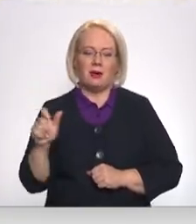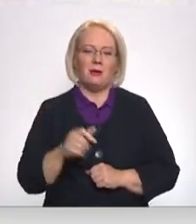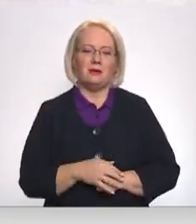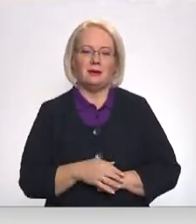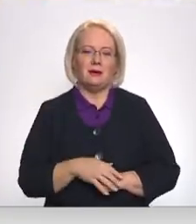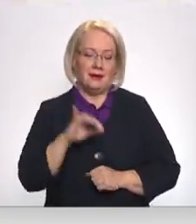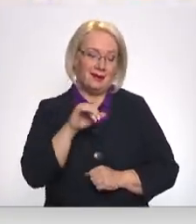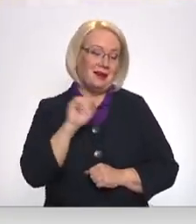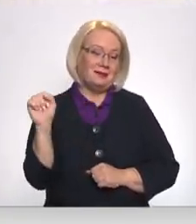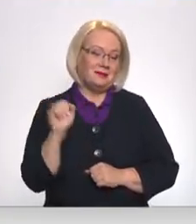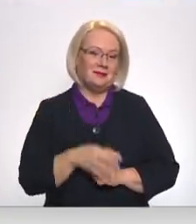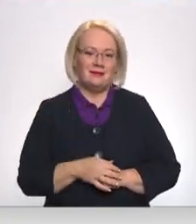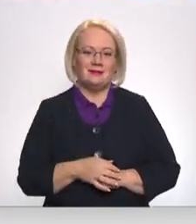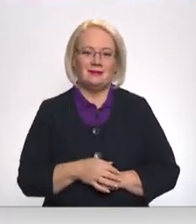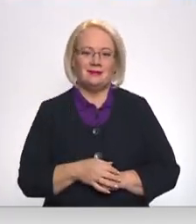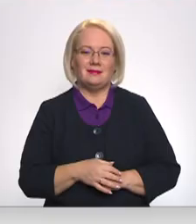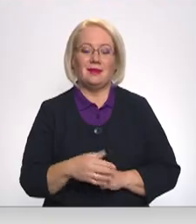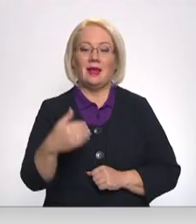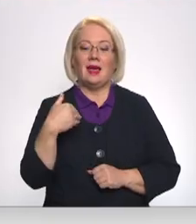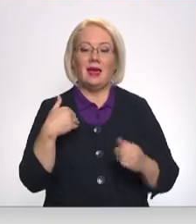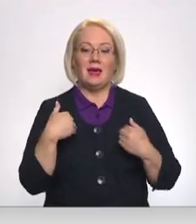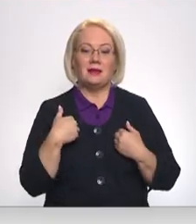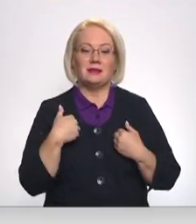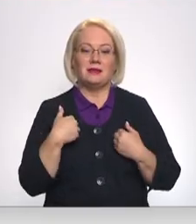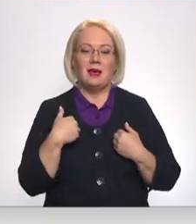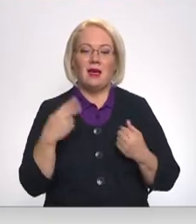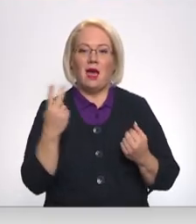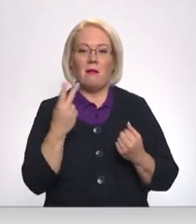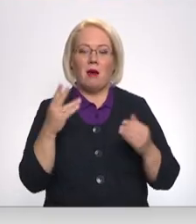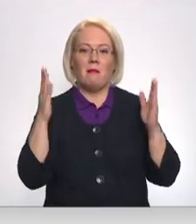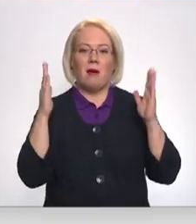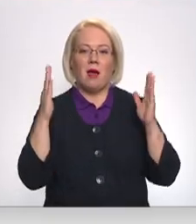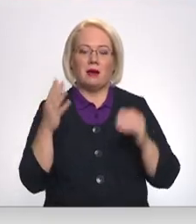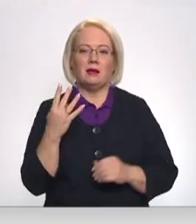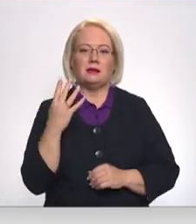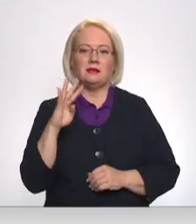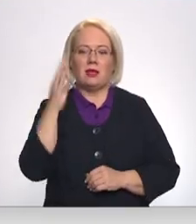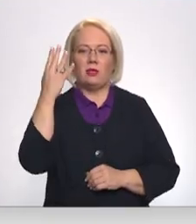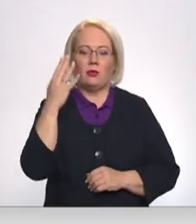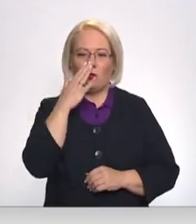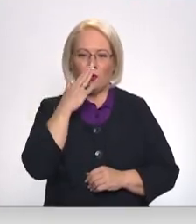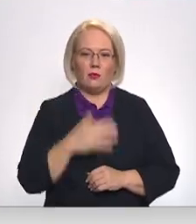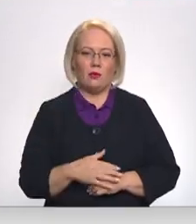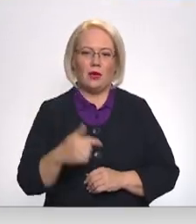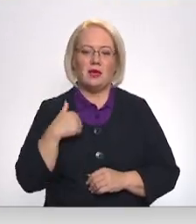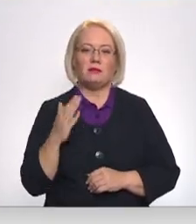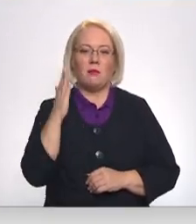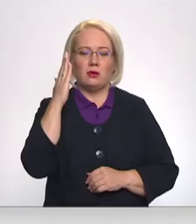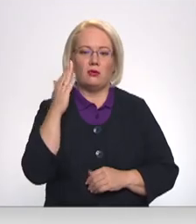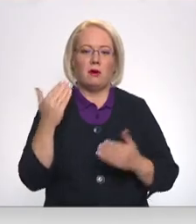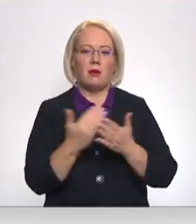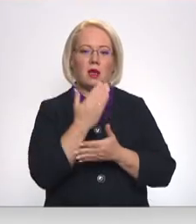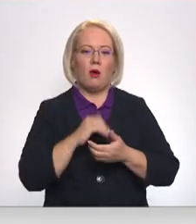Jā. Jā, es ar abām rokām par ceto sarakstu. Jā. Es balsoju par jauno